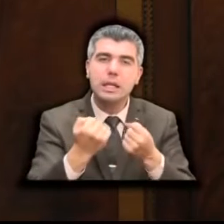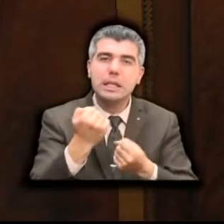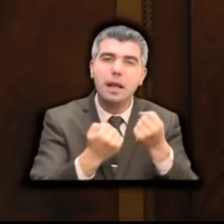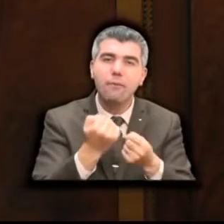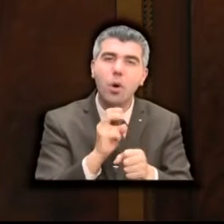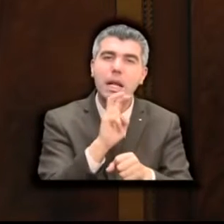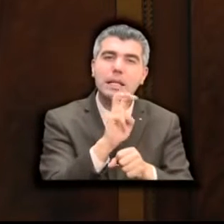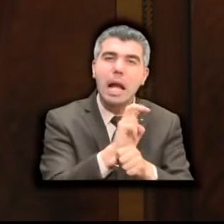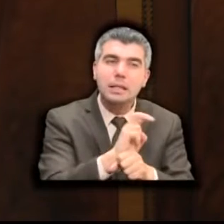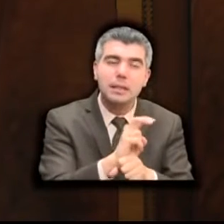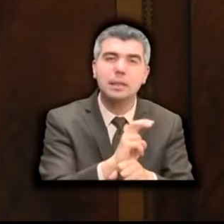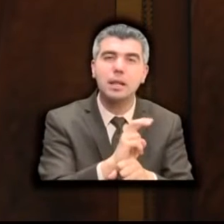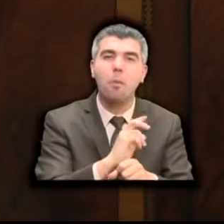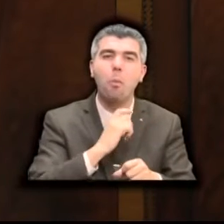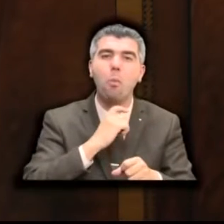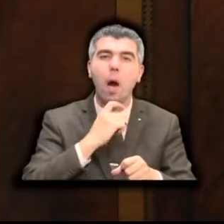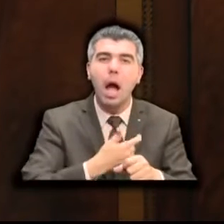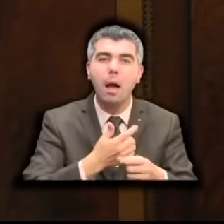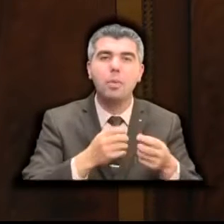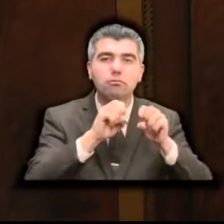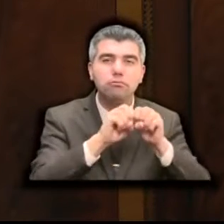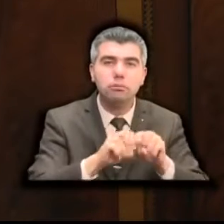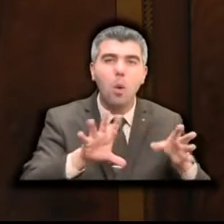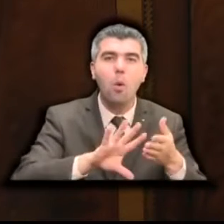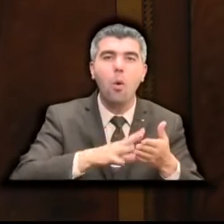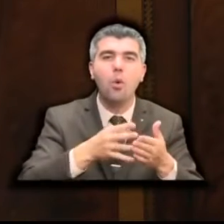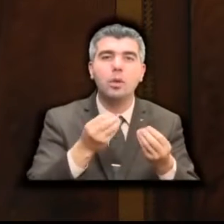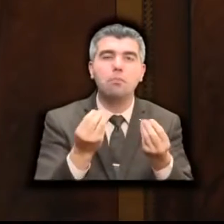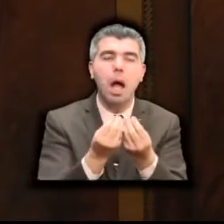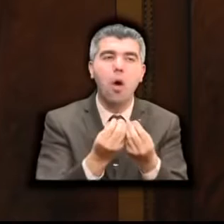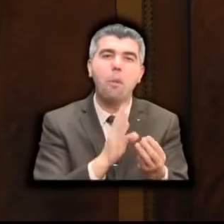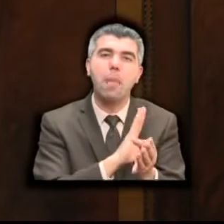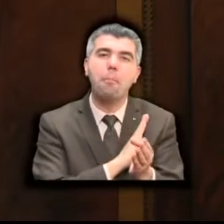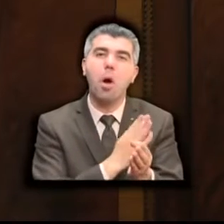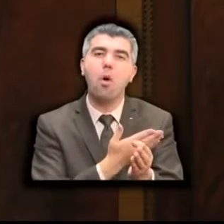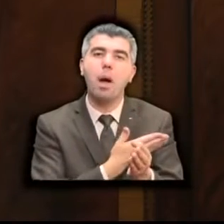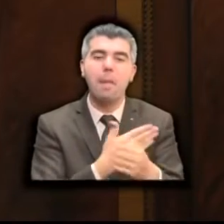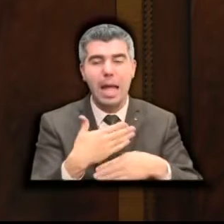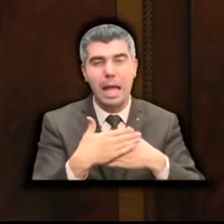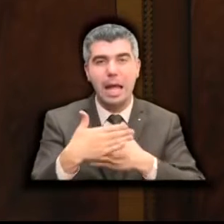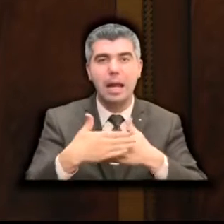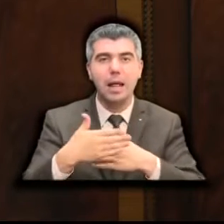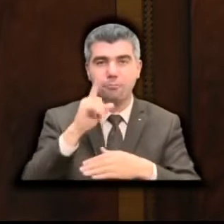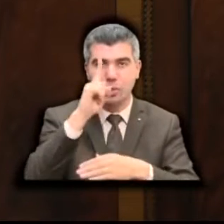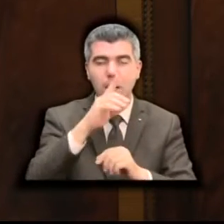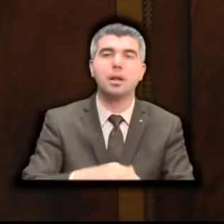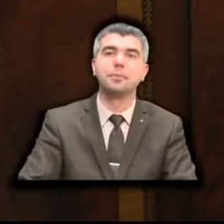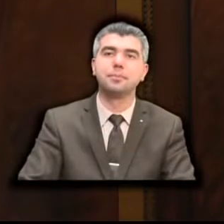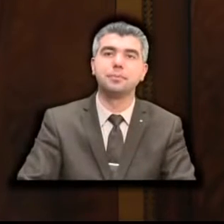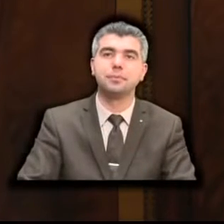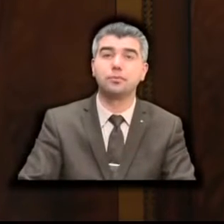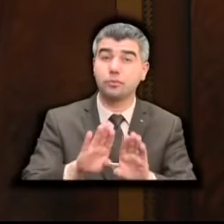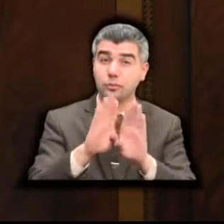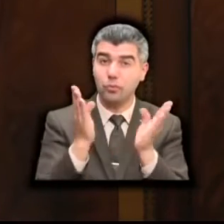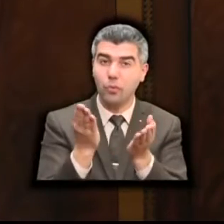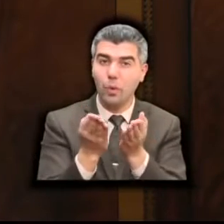والمحامون والأطباء في انتظار التغطية الصحية التي تشمل الوالدين. إلا أنه سيد رئيس حكومة، رغم هذا